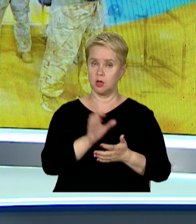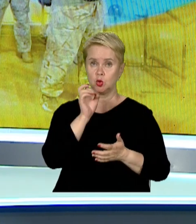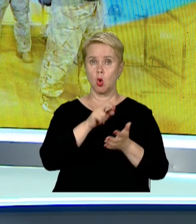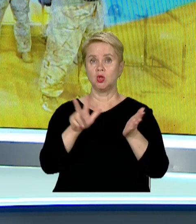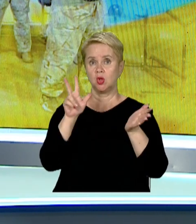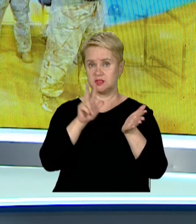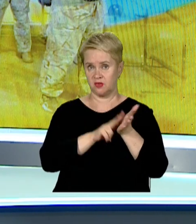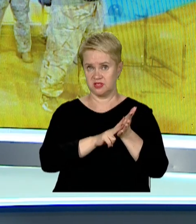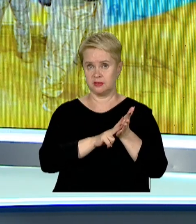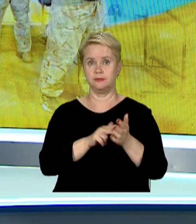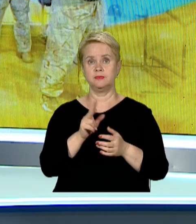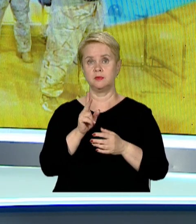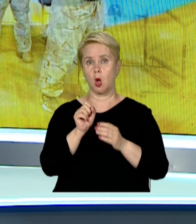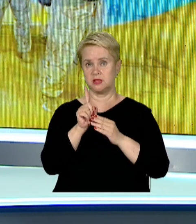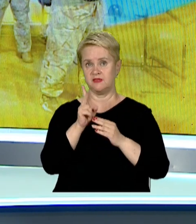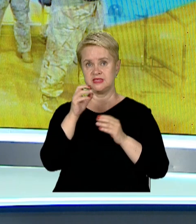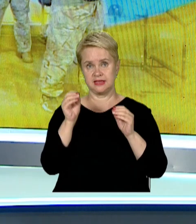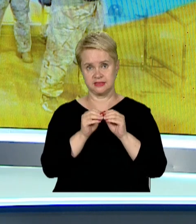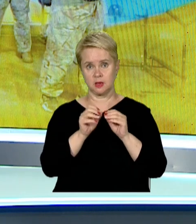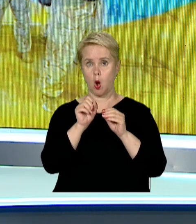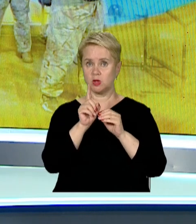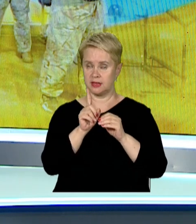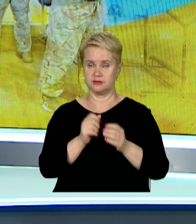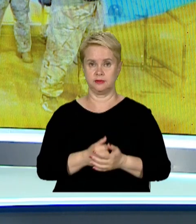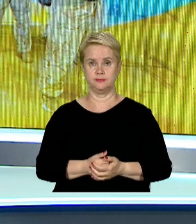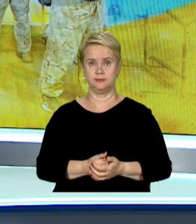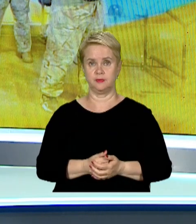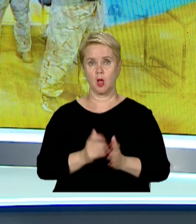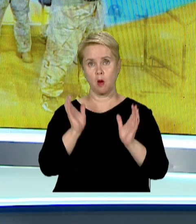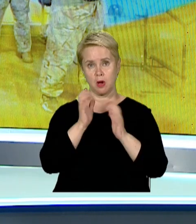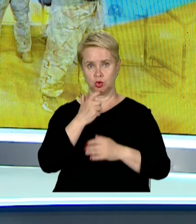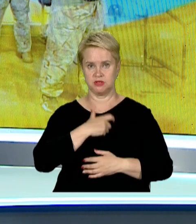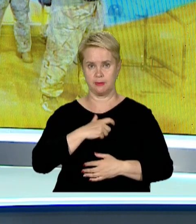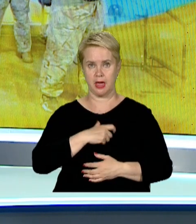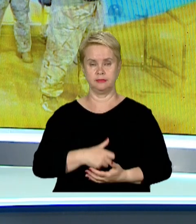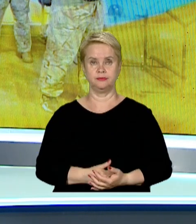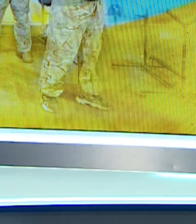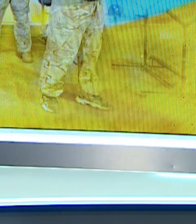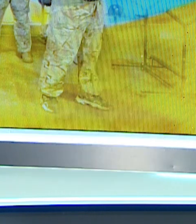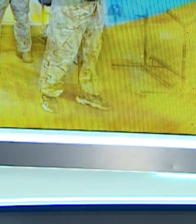редакції 098 11 210 11. Бережіть себе!